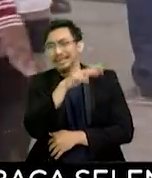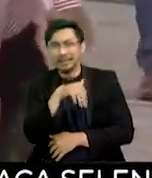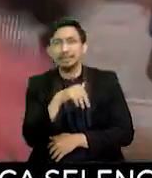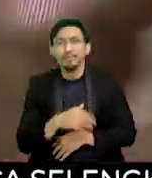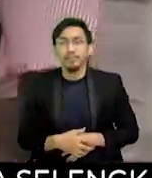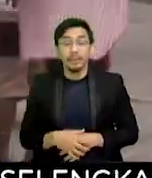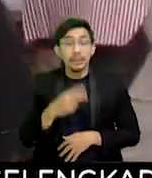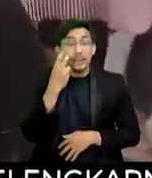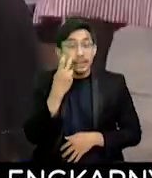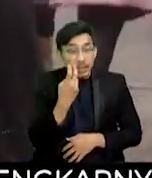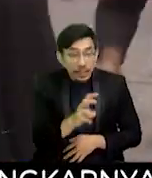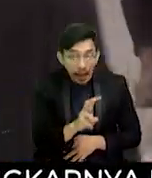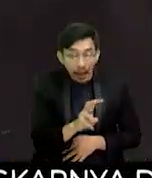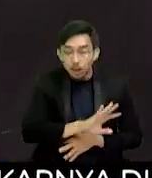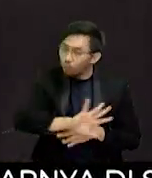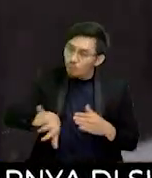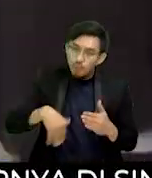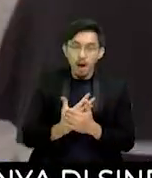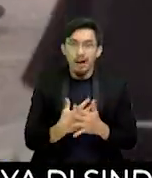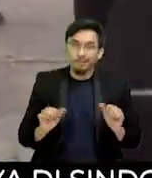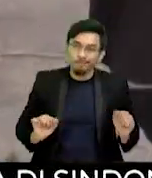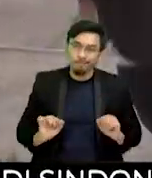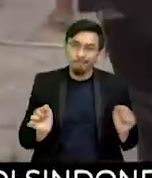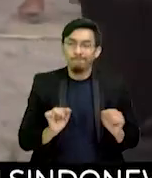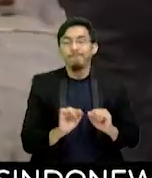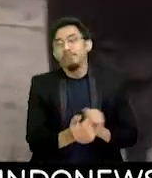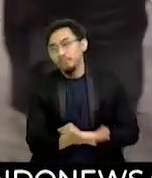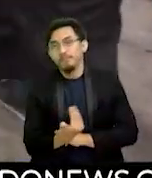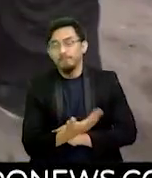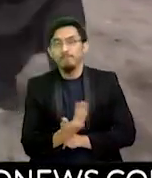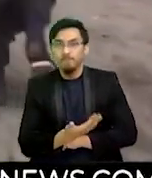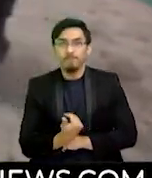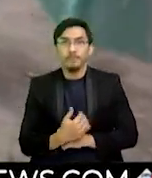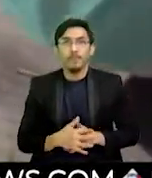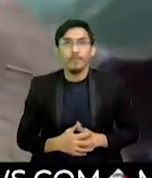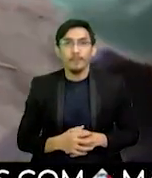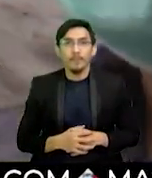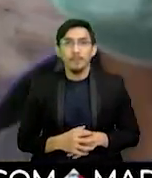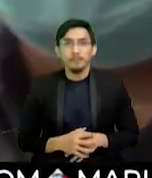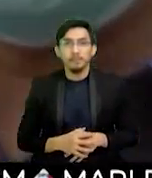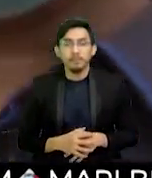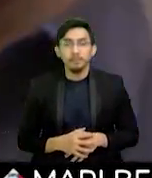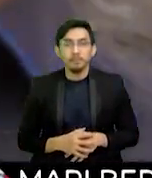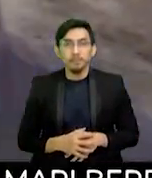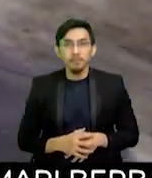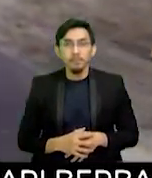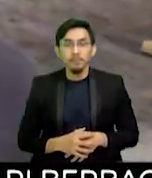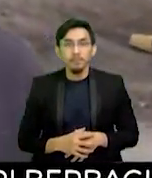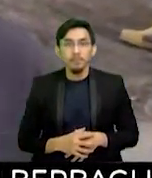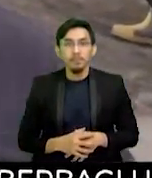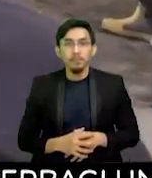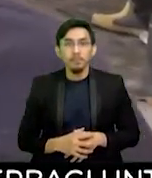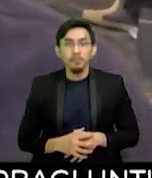bisa terevakuasi sesegera mungkin menghindari dampak-dampak atau hal yang tidak diinginkan dari guguran